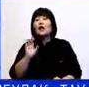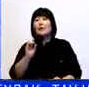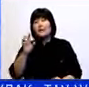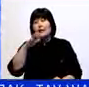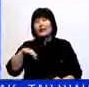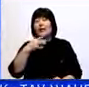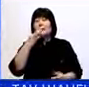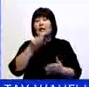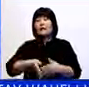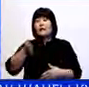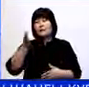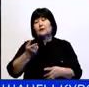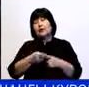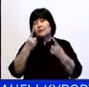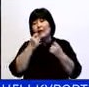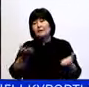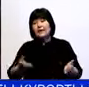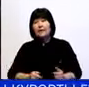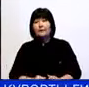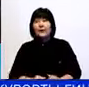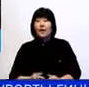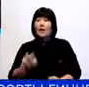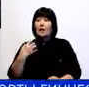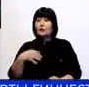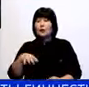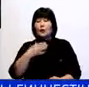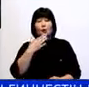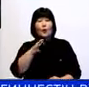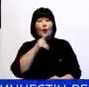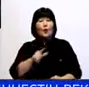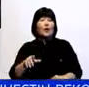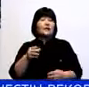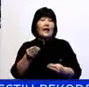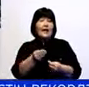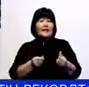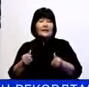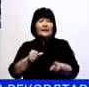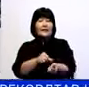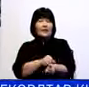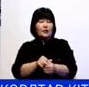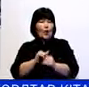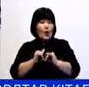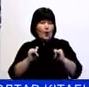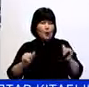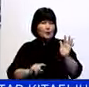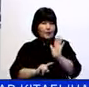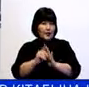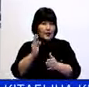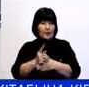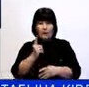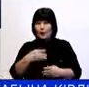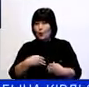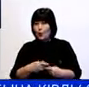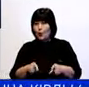есеп беру жиынында мәлімдеді. Сыр өңіріне соңғы уақытта синтетикалық есірткі көптеп келе бастады. Бір